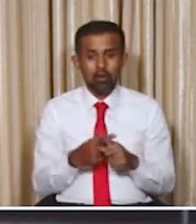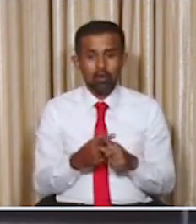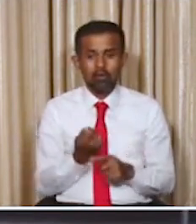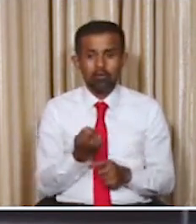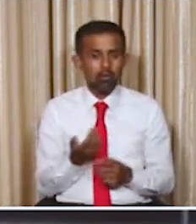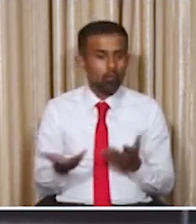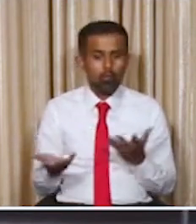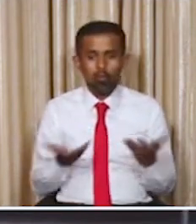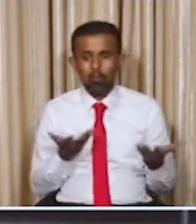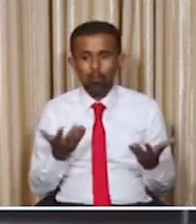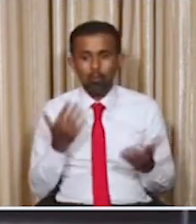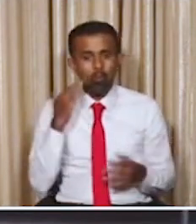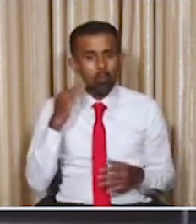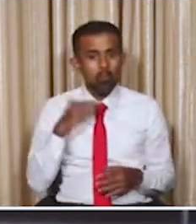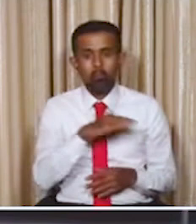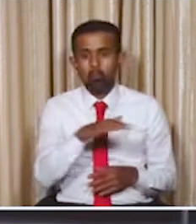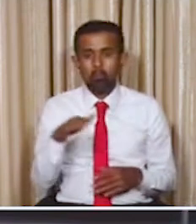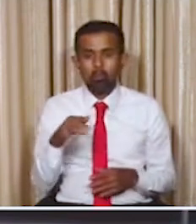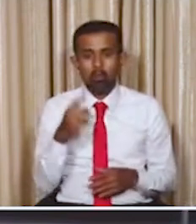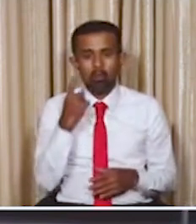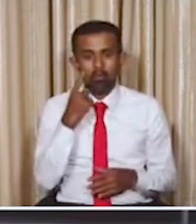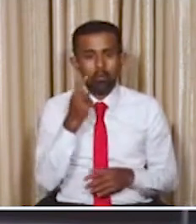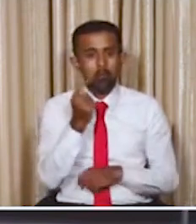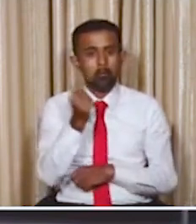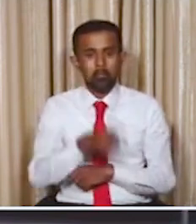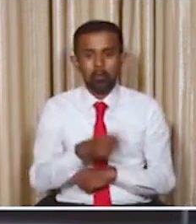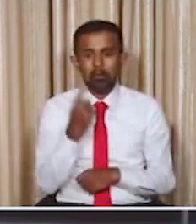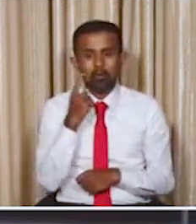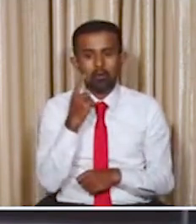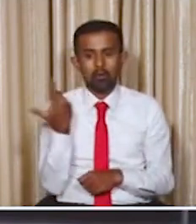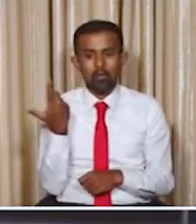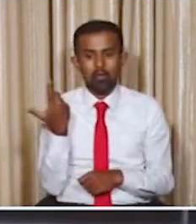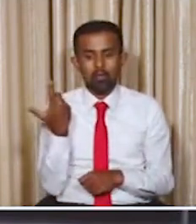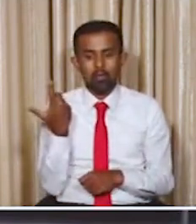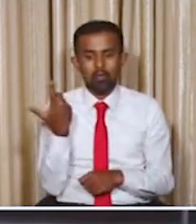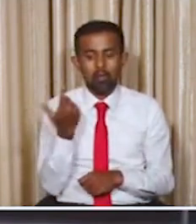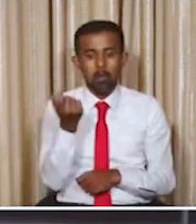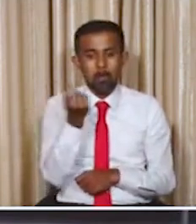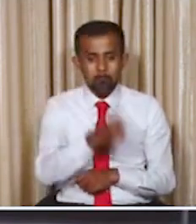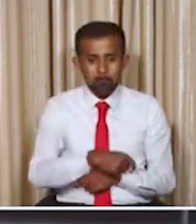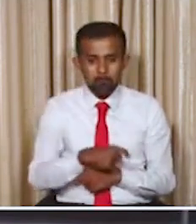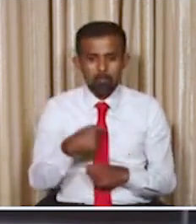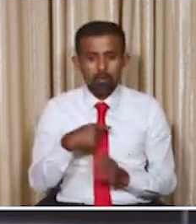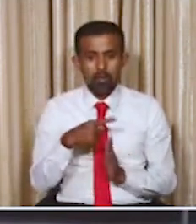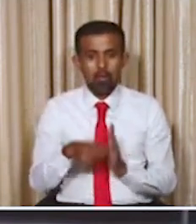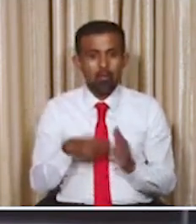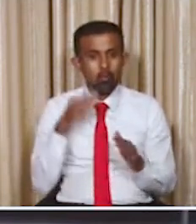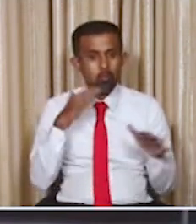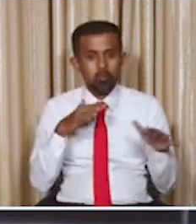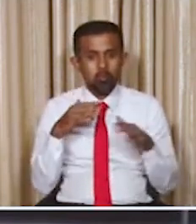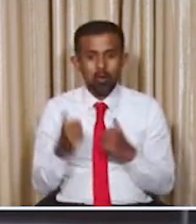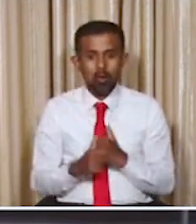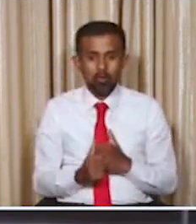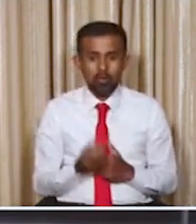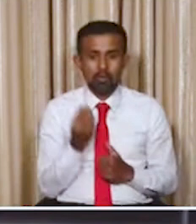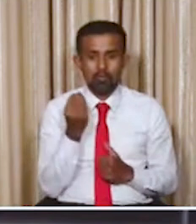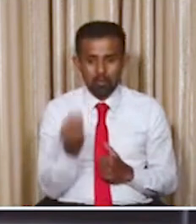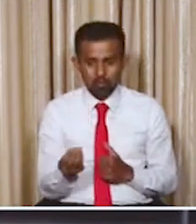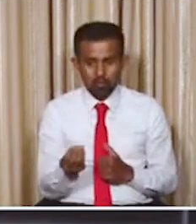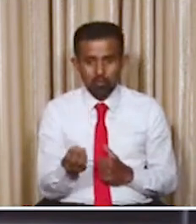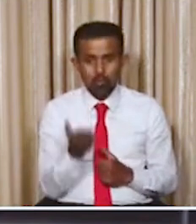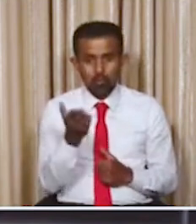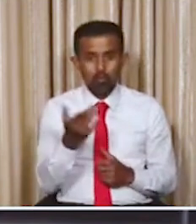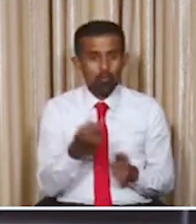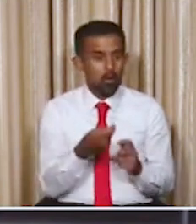කොහෙද කියන එක රටේ ජනතාවට හොයාගන්න ක්‍රමයක් නැහැ. අන්නේ ක්‍රමවේදය අපි රටේ ජනතාවට හදලා දෙන්න ඕනේ. ඔබ